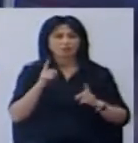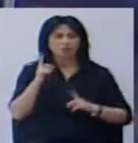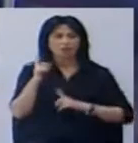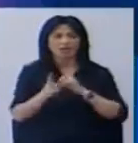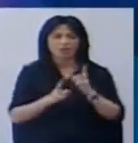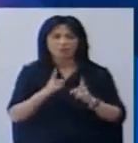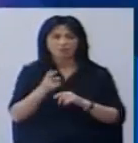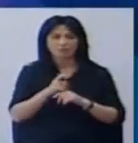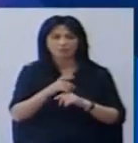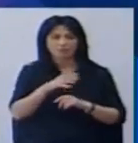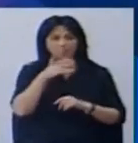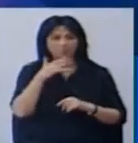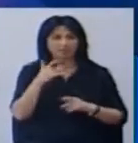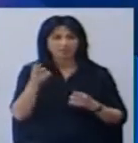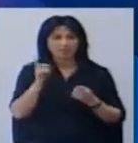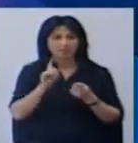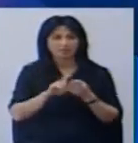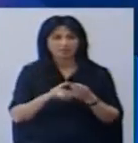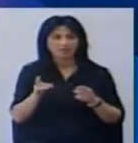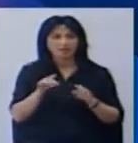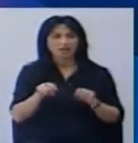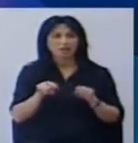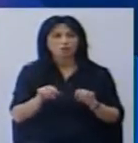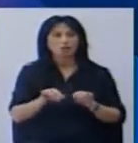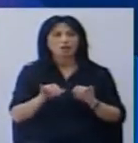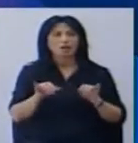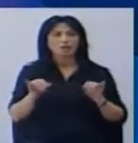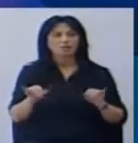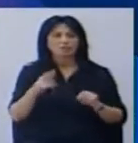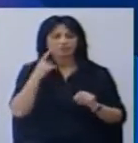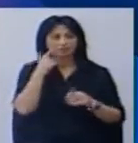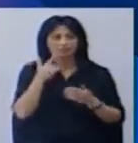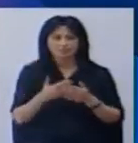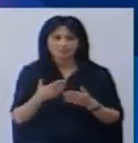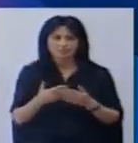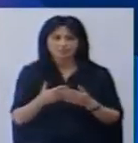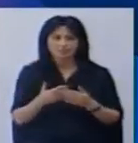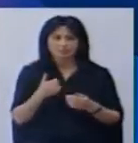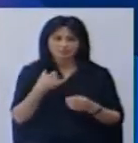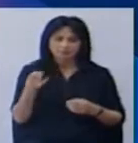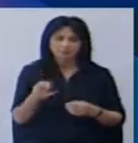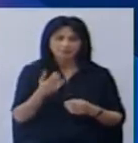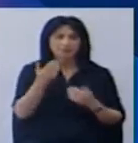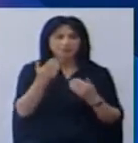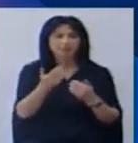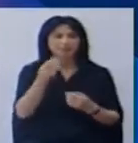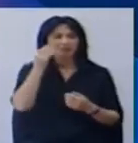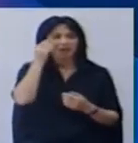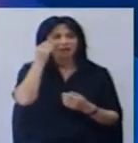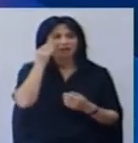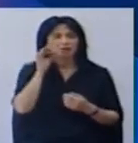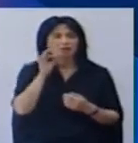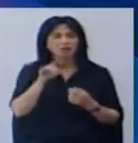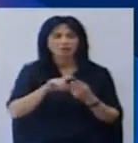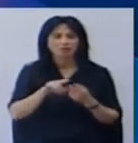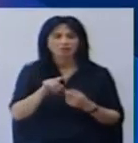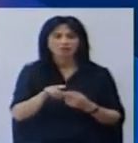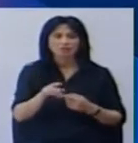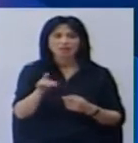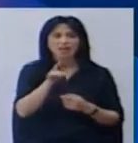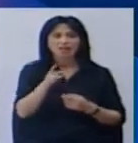რეფორმას, რომელზეც ძალიან ბევრია დამოკიდებული რეგიონალური განვითარების თვალსაზრისით. მე მაინტერესებს თქვენი მოსაზრება ამასთან დაკავშირებით,